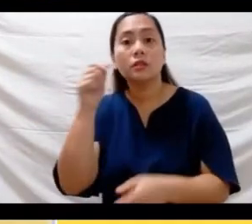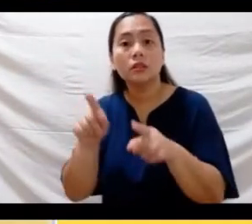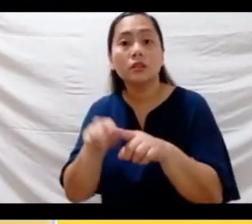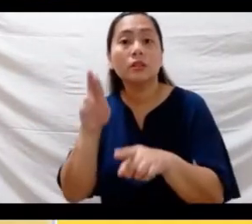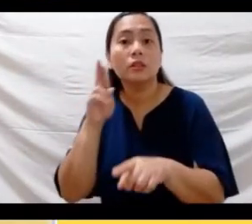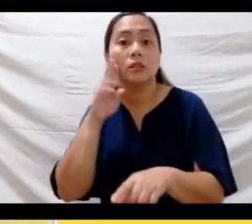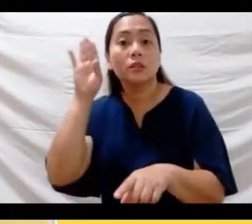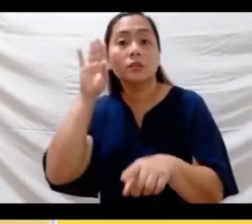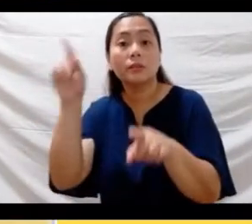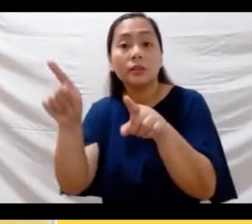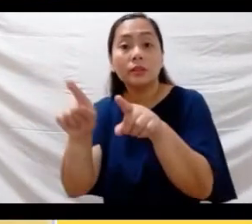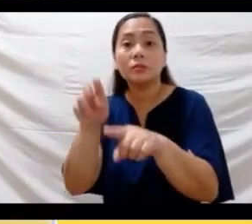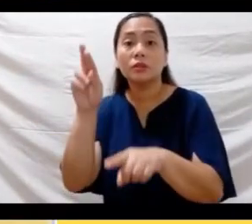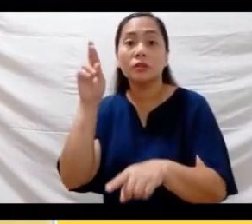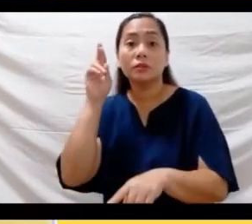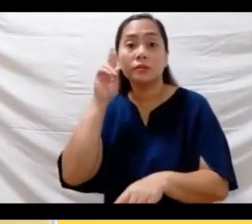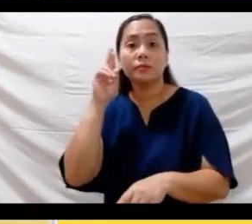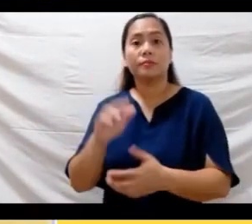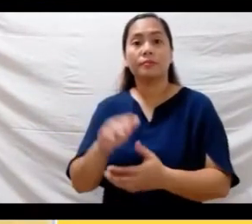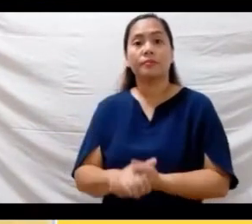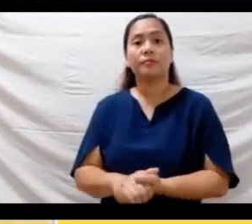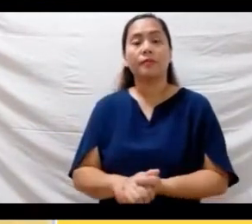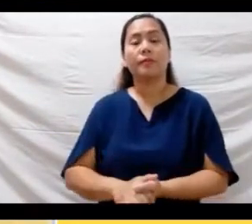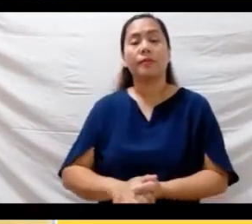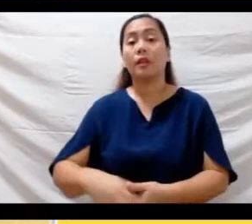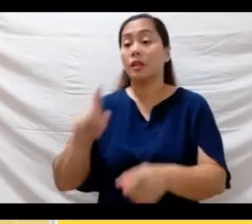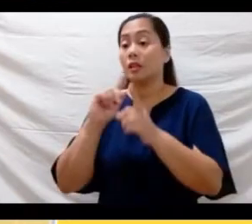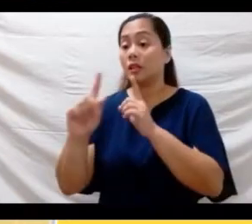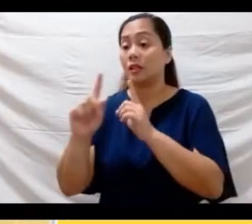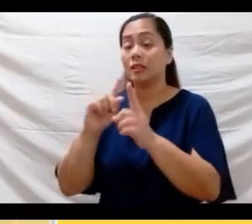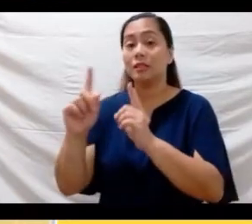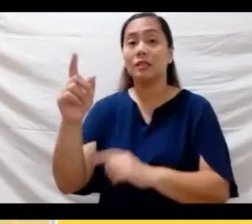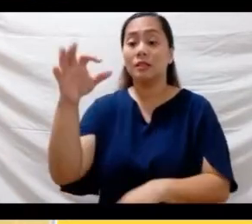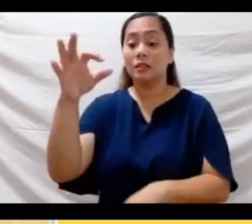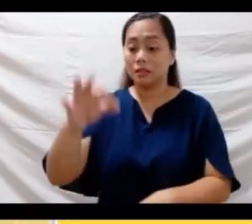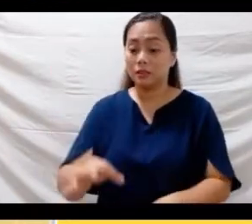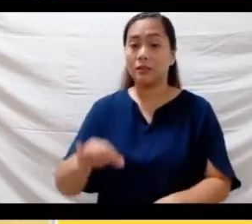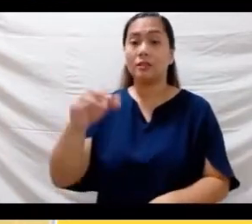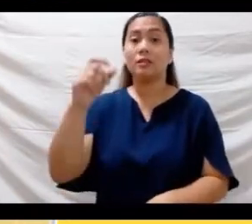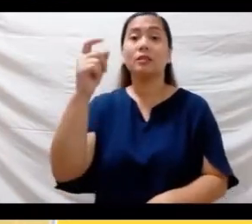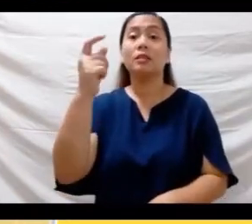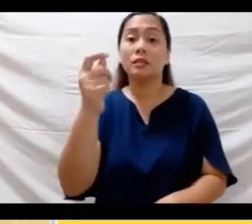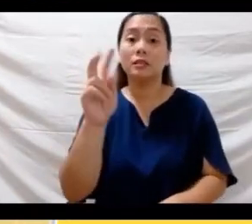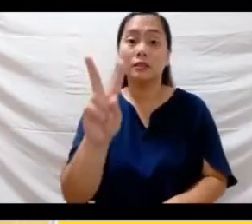at Kuya Ramon na nag-uusap sa harap ng telebisyon.